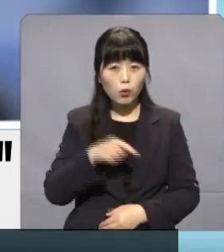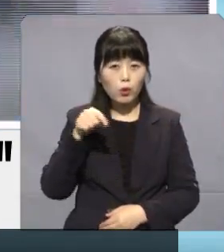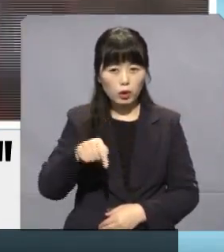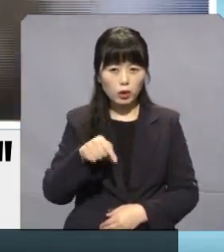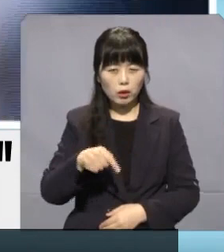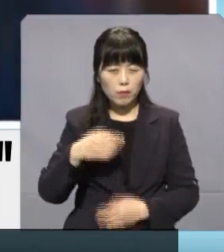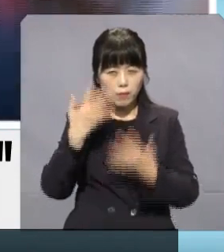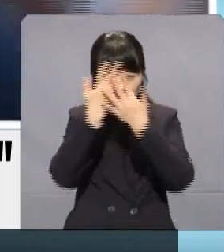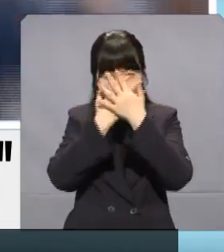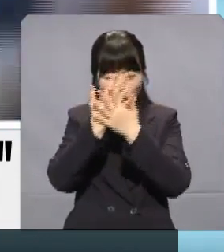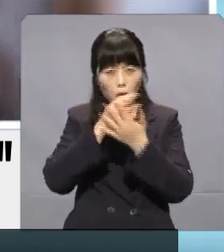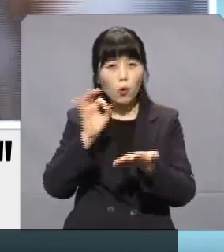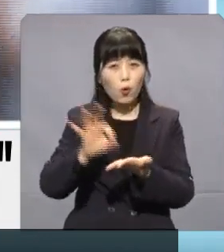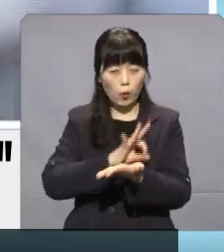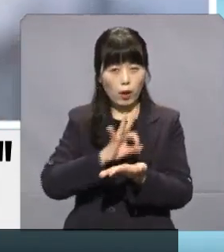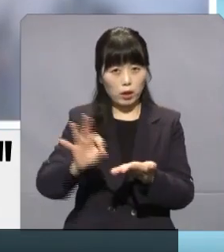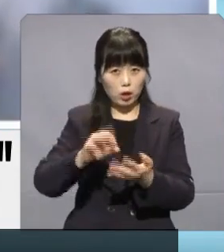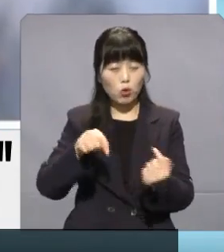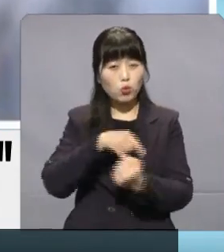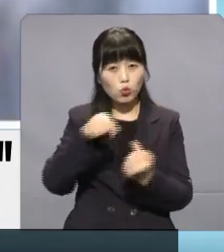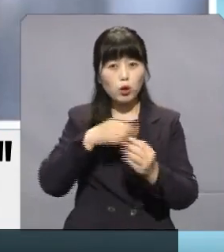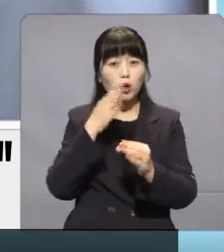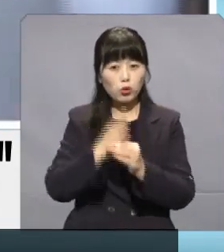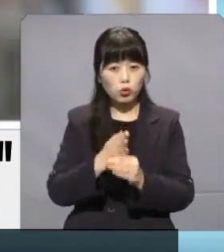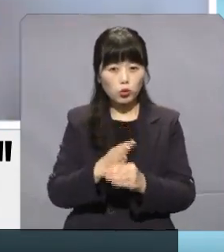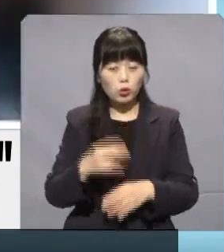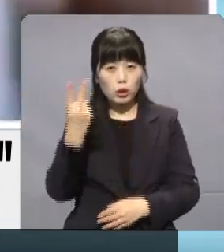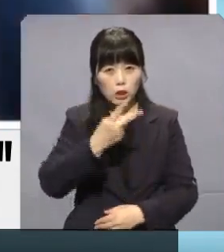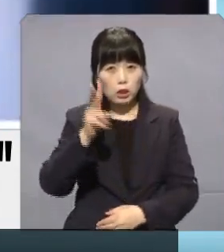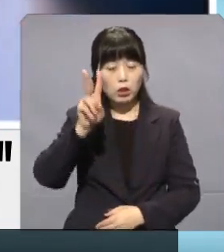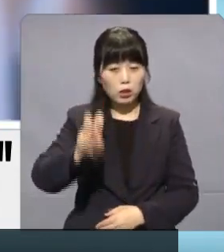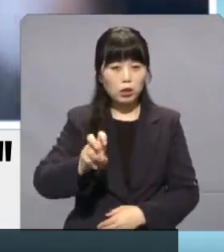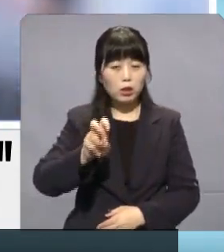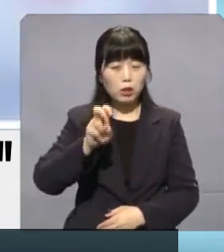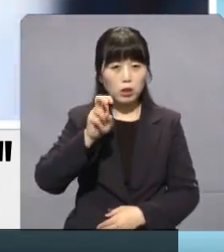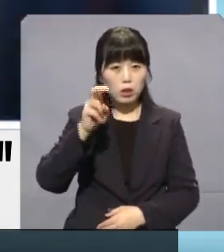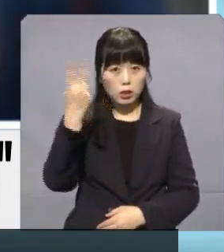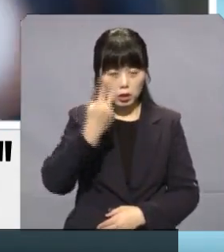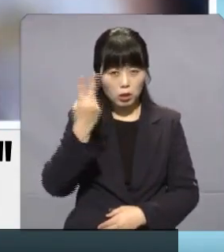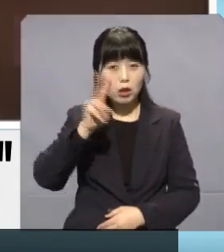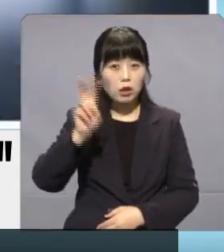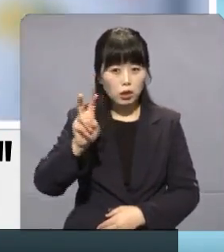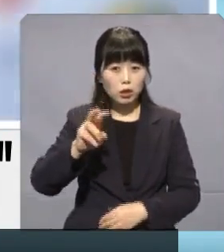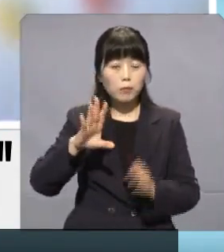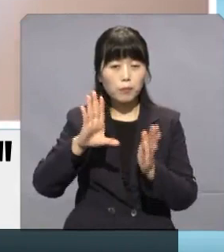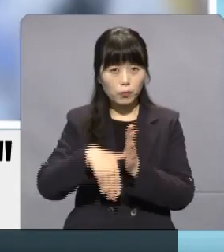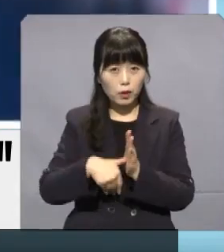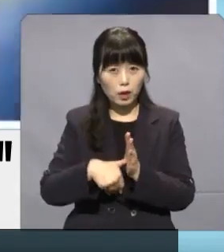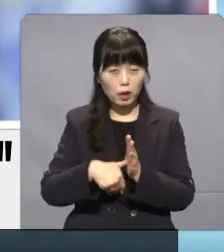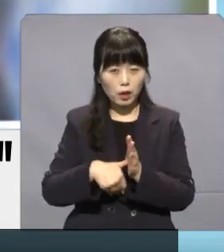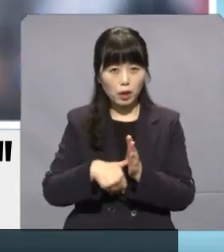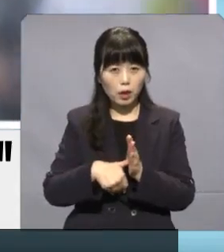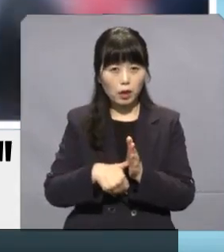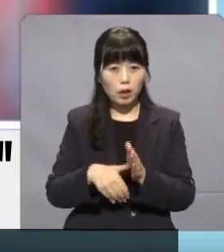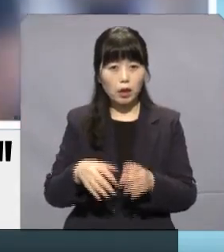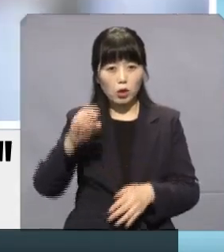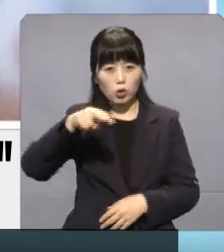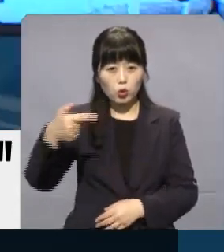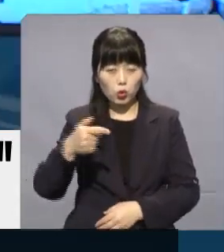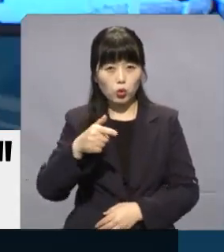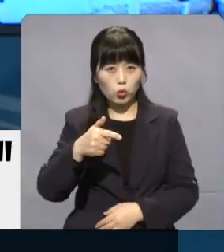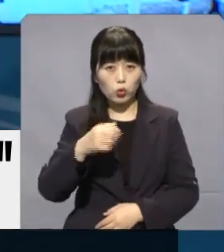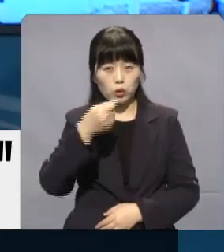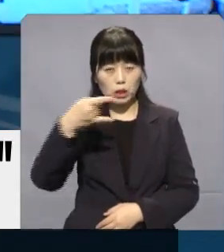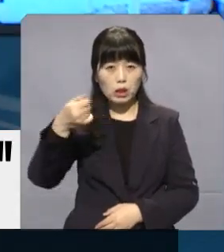불투명하게 회개를 운용하지 않습니까 우리가 지난 2022년 2020년이죠 정의기역 연대라고 해서 지금 윤미향 의원이